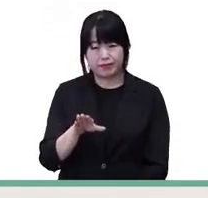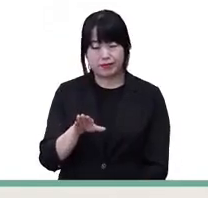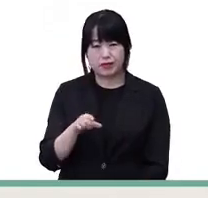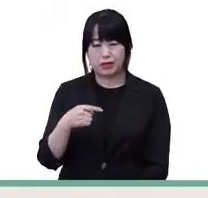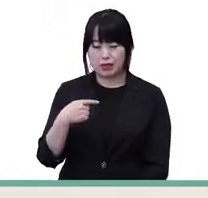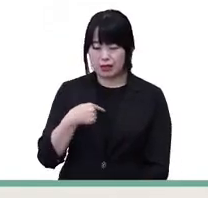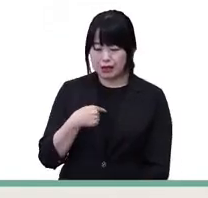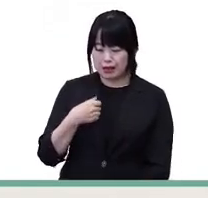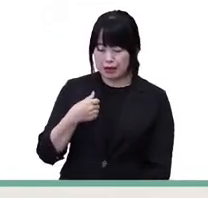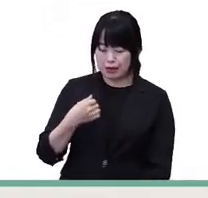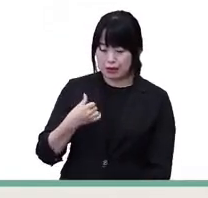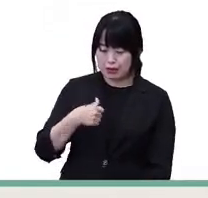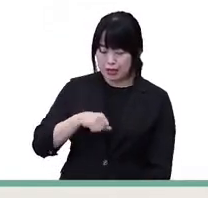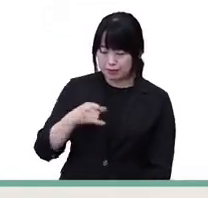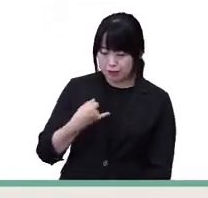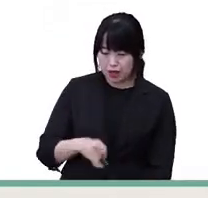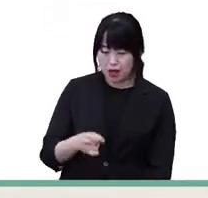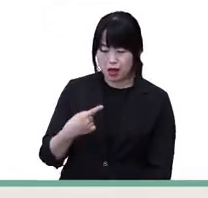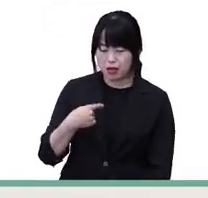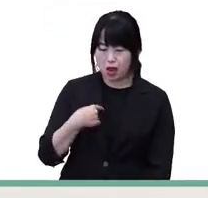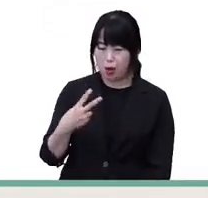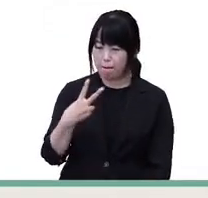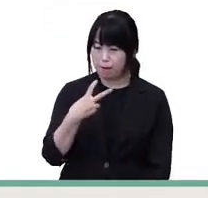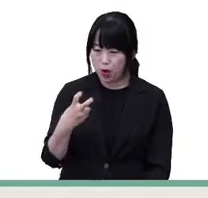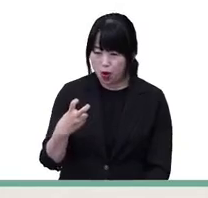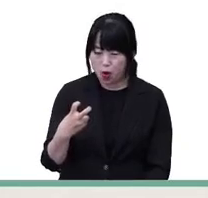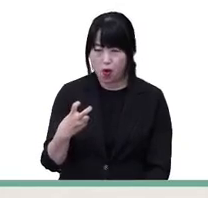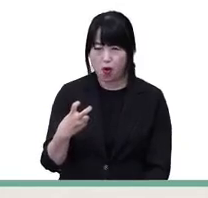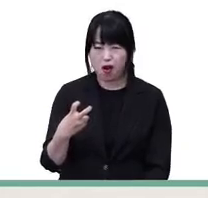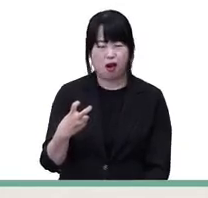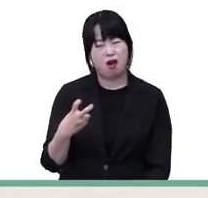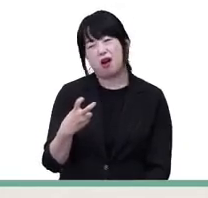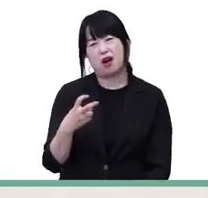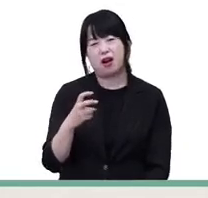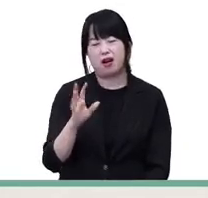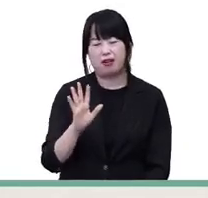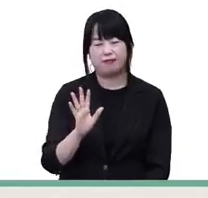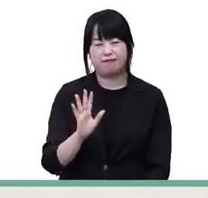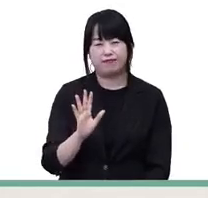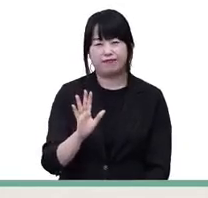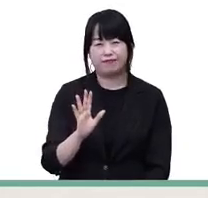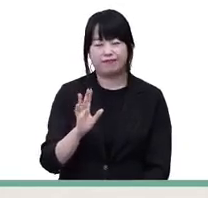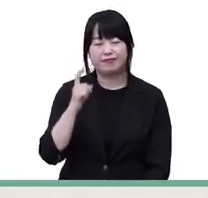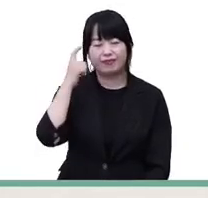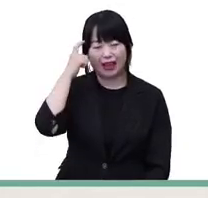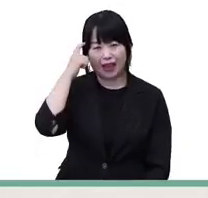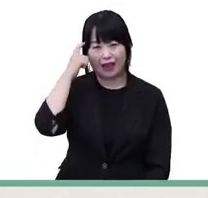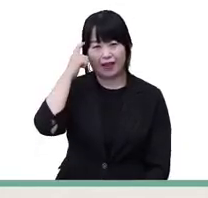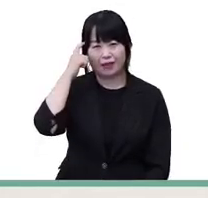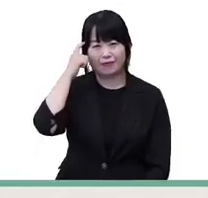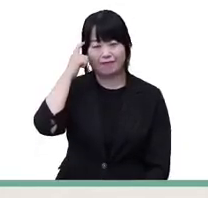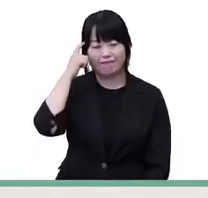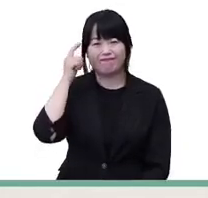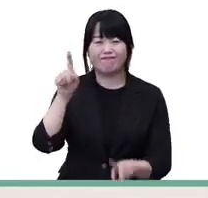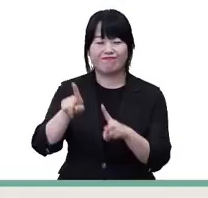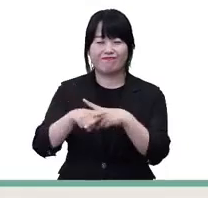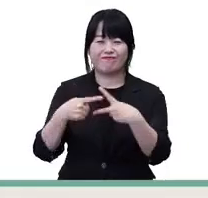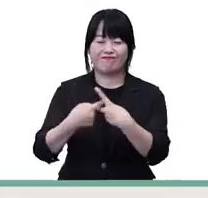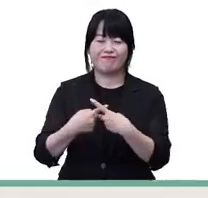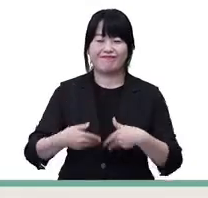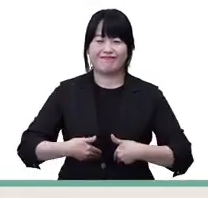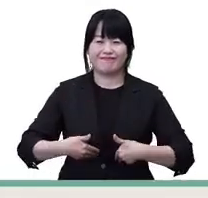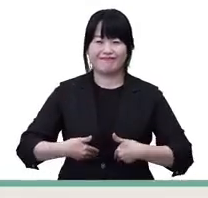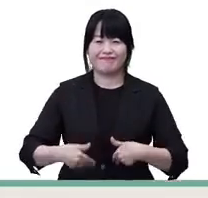아이가 나를 정말 미워하거나 뭐 그런 정도 수준은 아니다라는 거를 이해를 해주시면 좋을